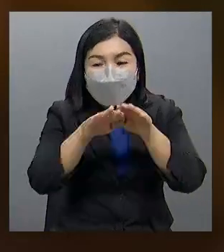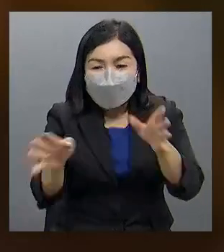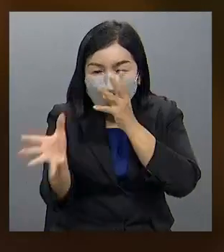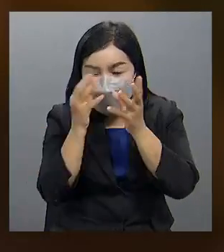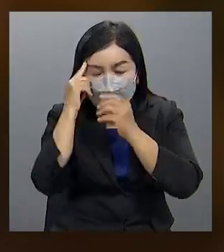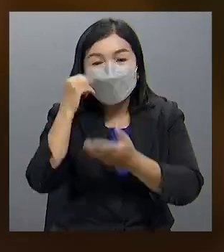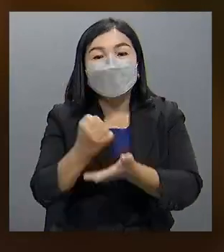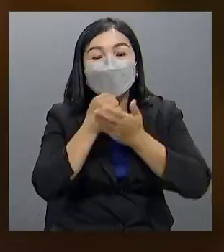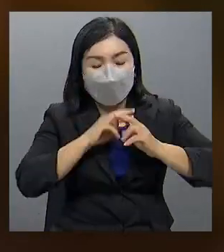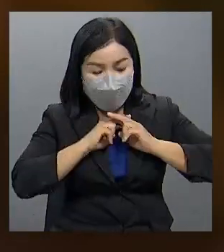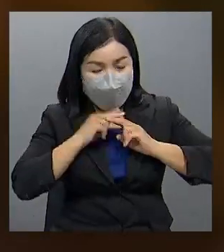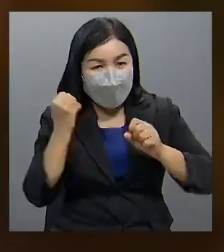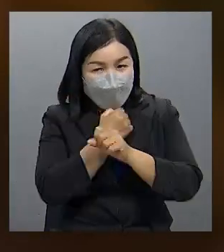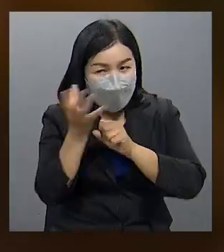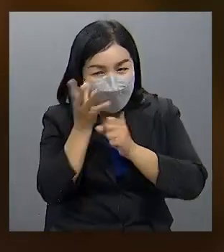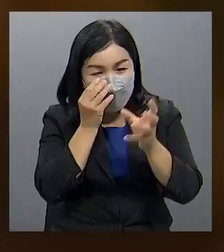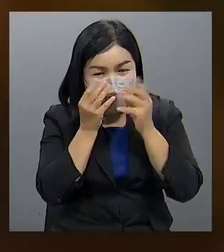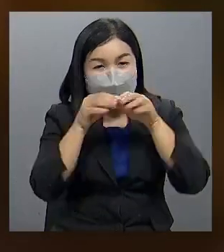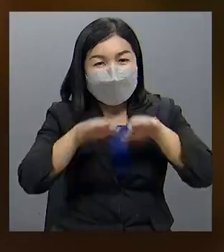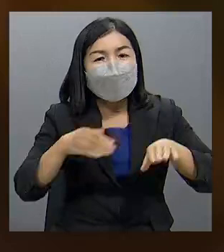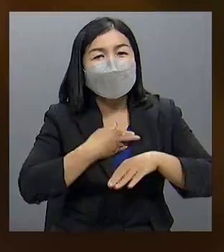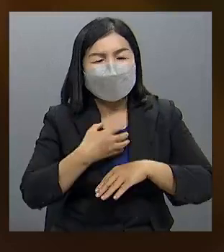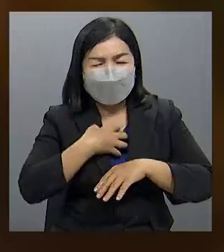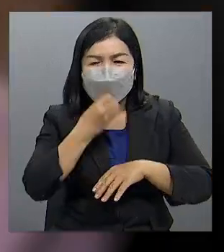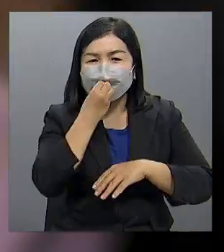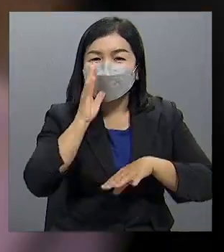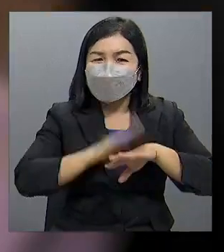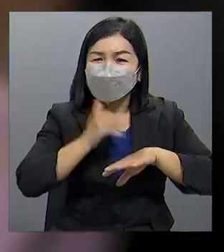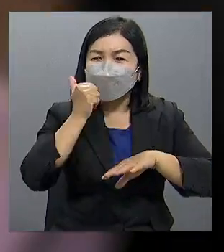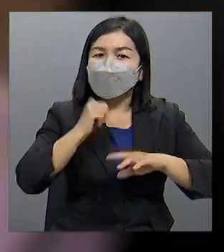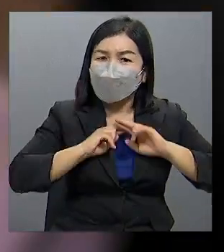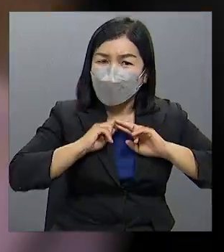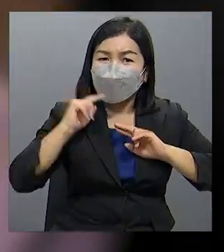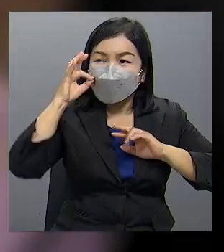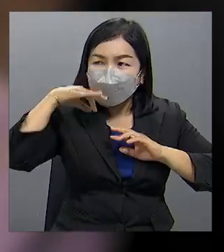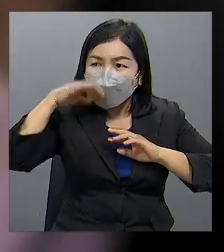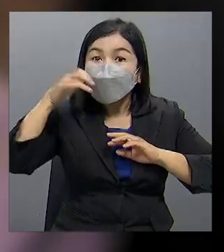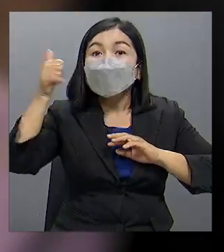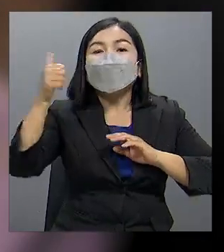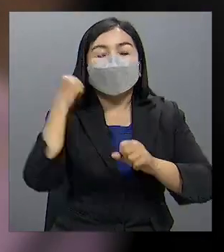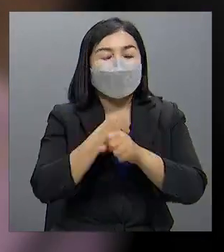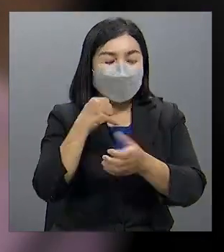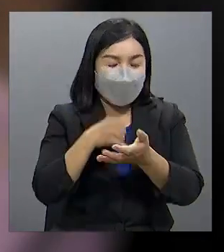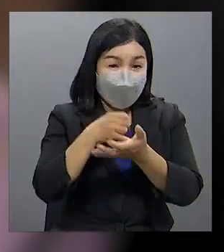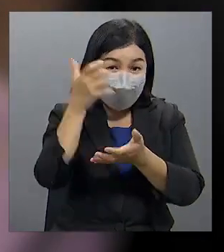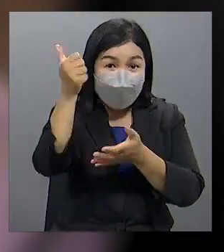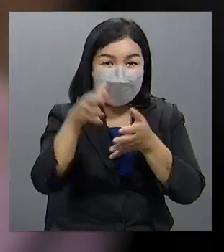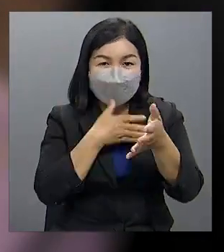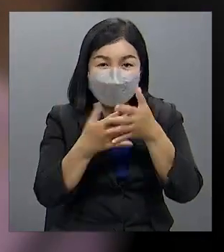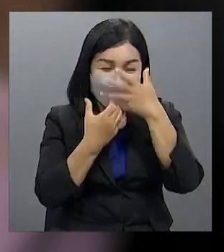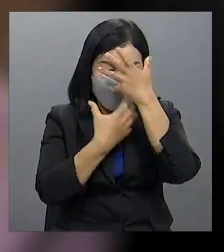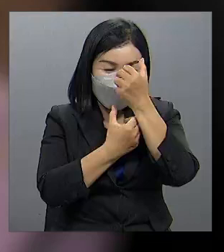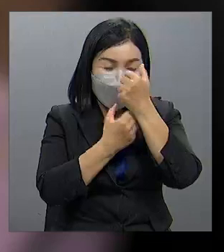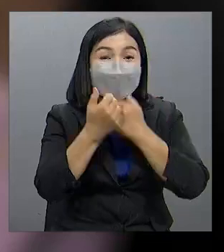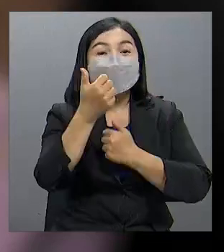แล้วยังเป็นการทำให้เด็กๆอยากกินอาหารฝีมือตัวเองมากขึ้นด้วยครับเป็นอีกหนึ่งเมนูที่ทำง่ายแถมยังมีสีสันดึงดูดเชื่อว่าเด็กๆหลาย